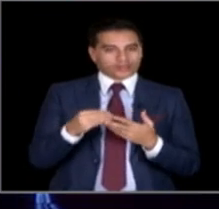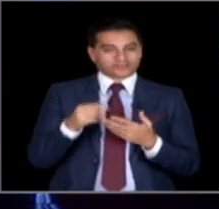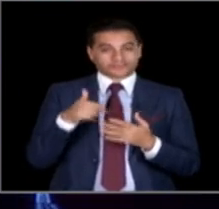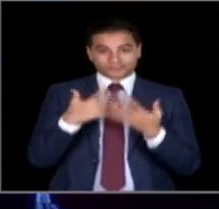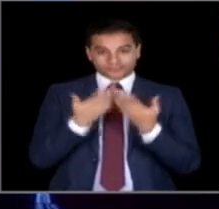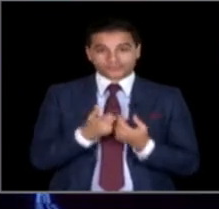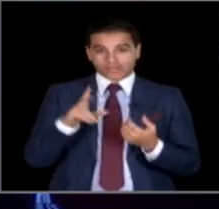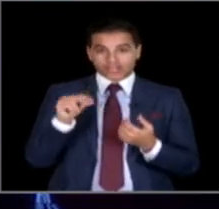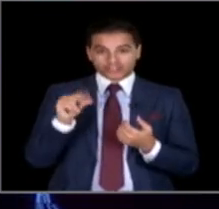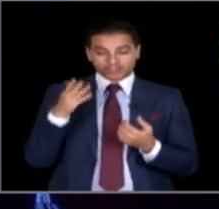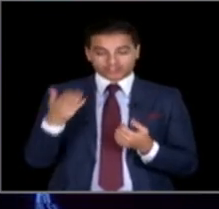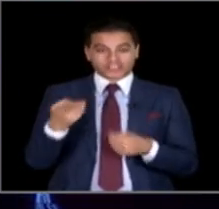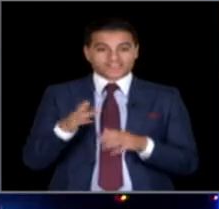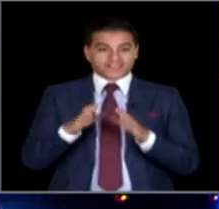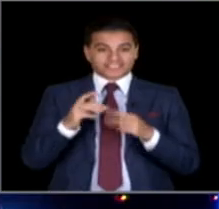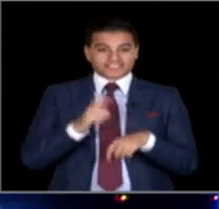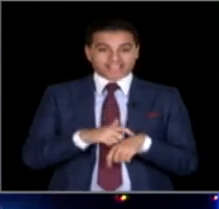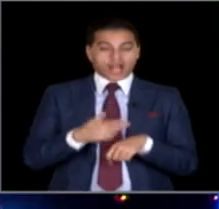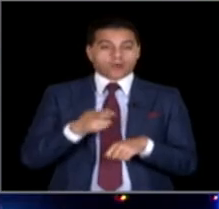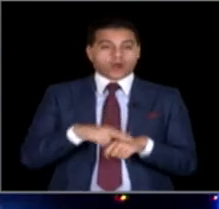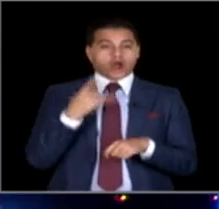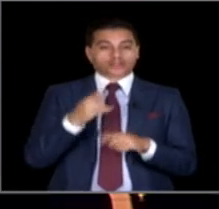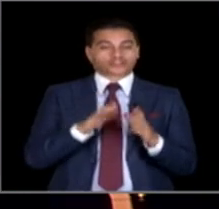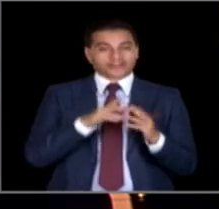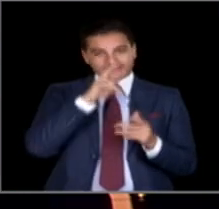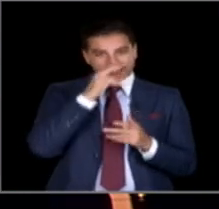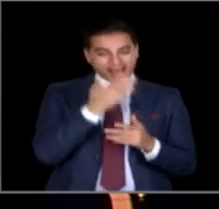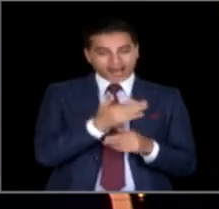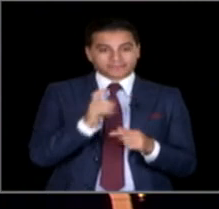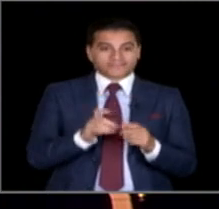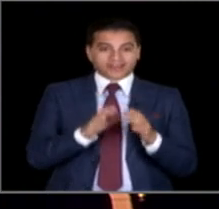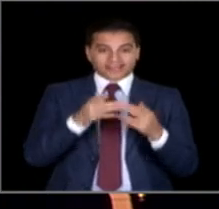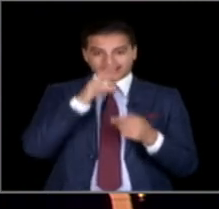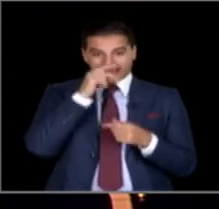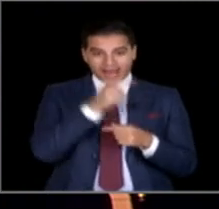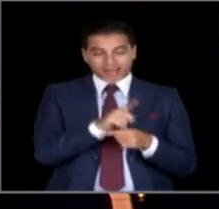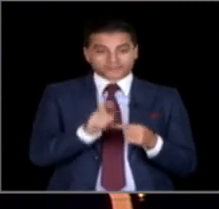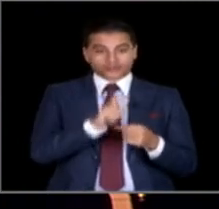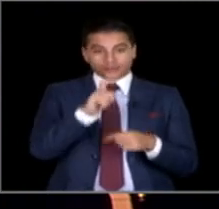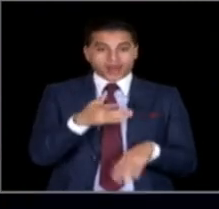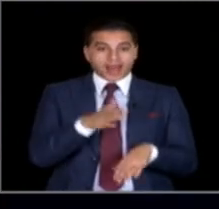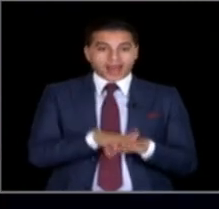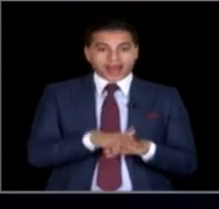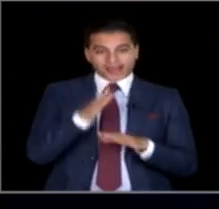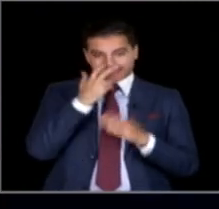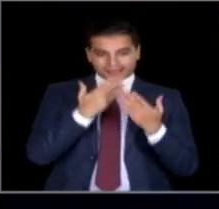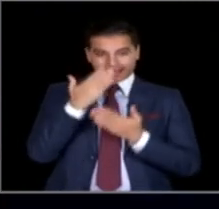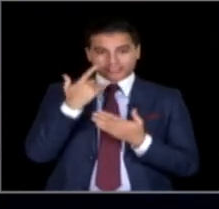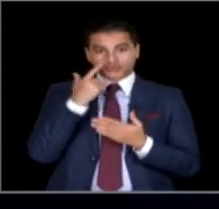النتيجة 20 الساعة 10 التعالب. تعالب عندكم سؤال في